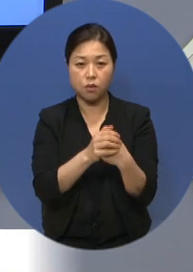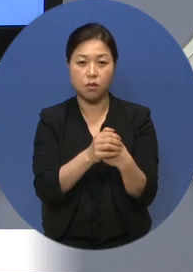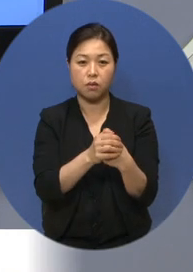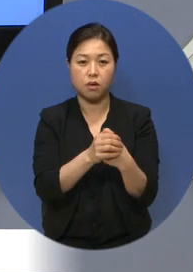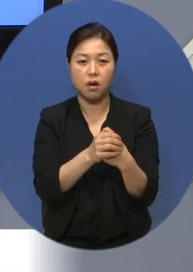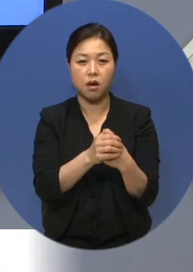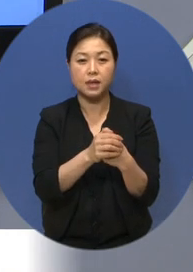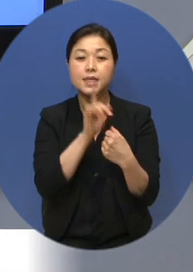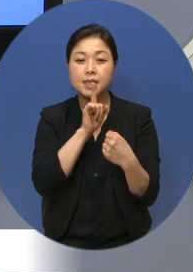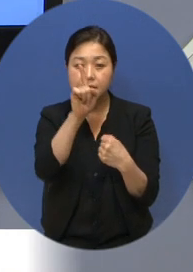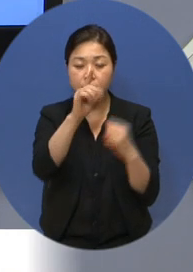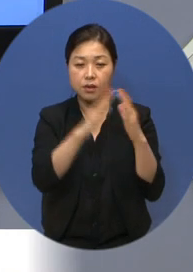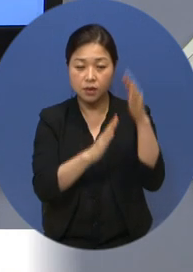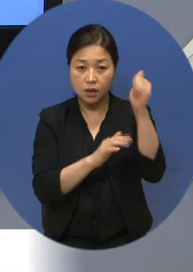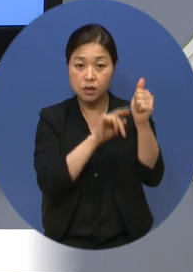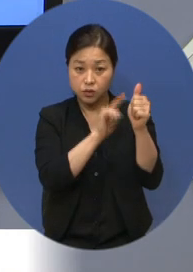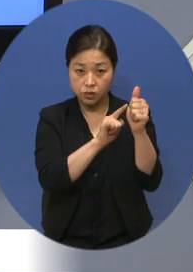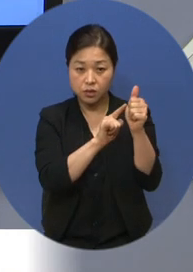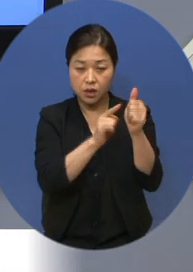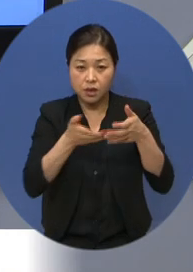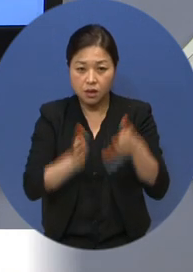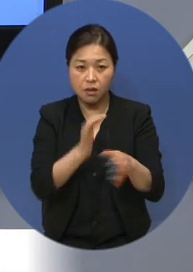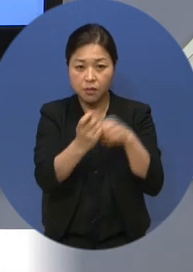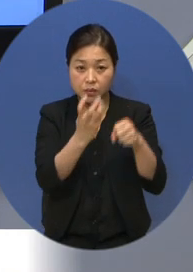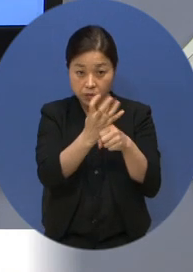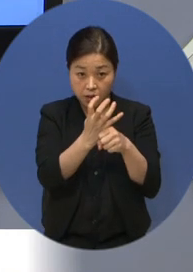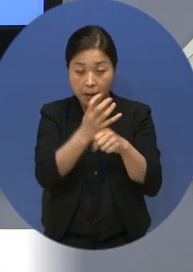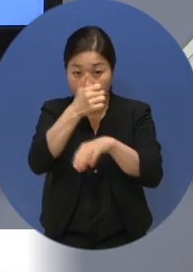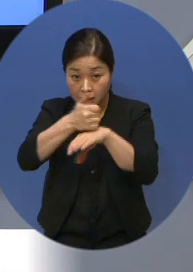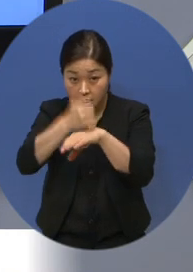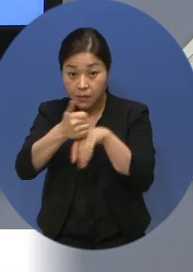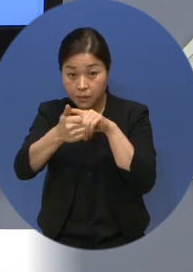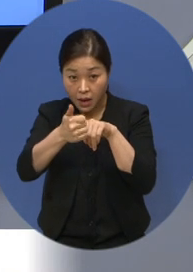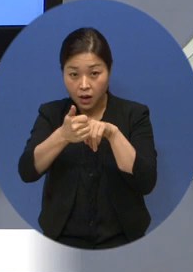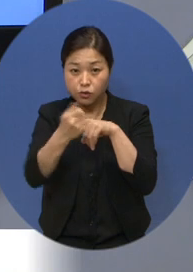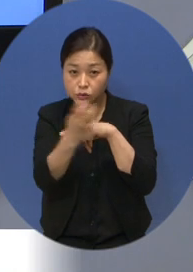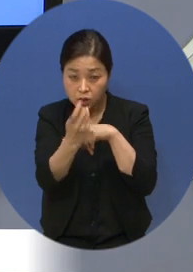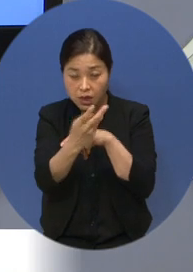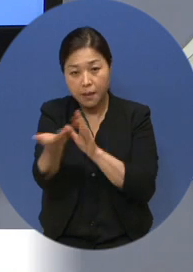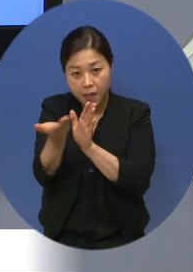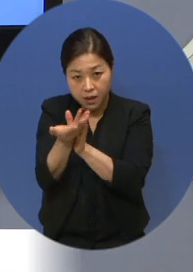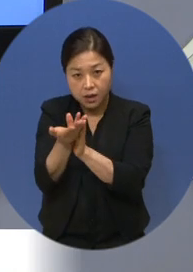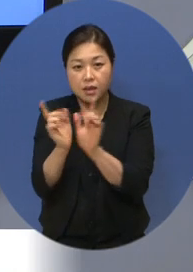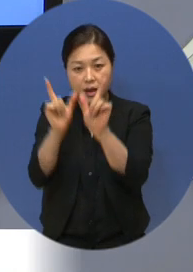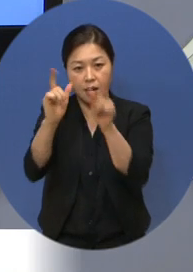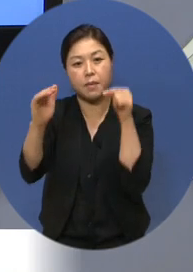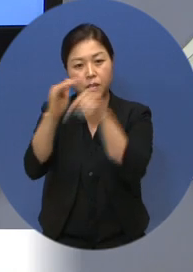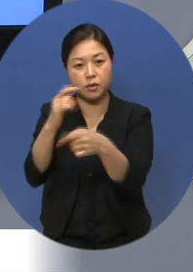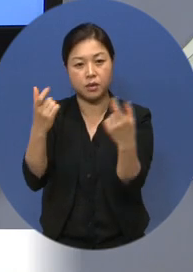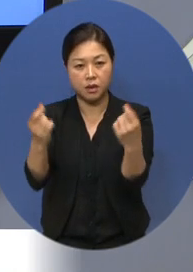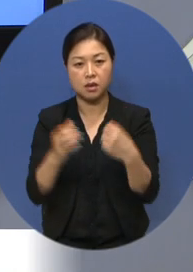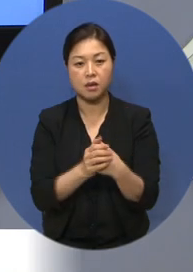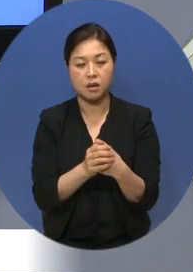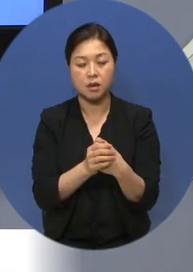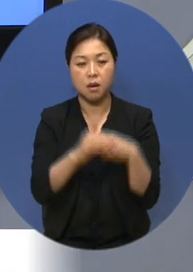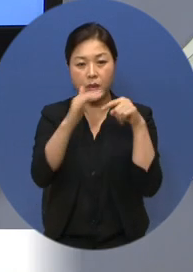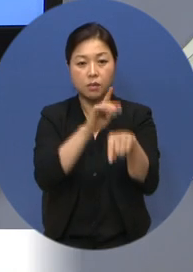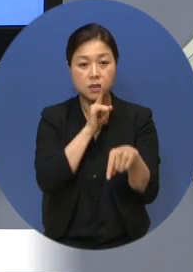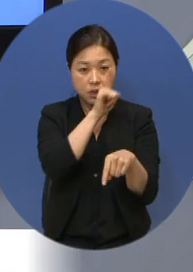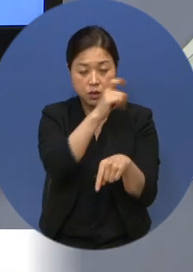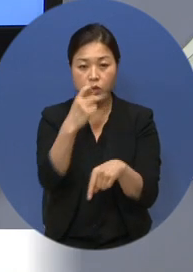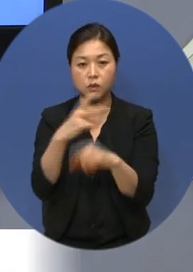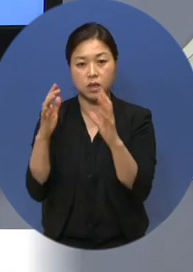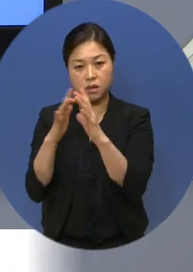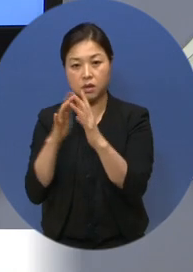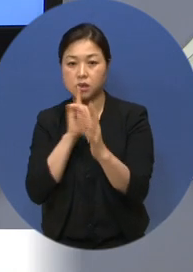끝자리 별로 가능한 요일에 방문해 신청할 수 있는데요 방문신청 과 더불어 온라인을 통한 신청 접수도 함께